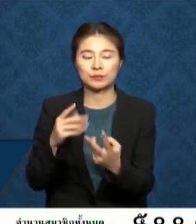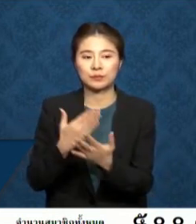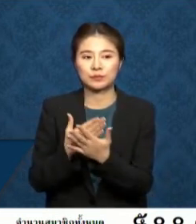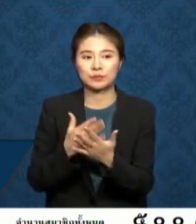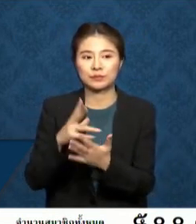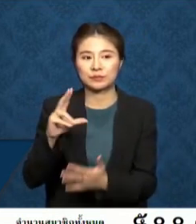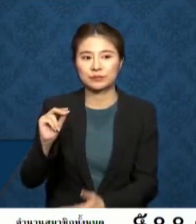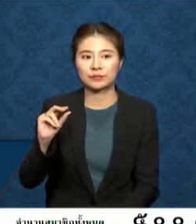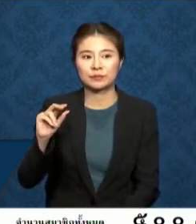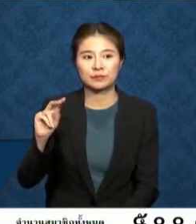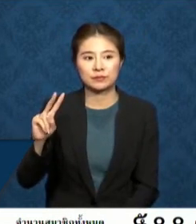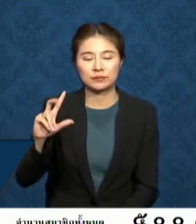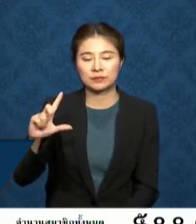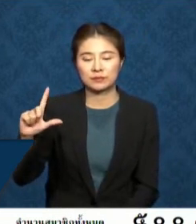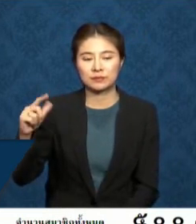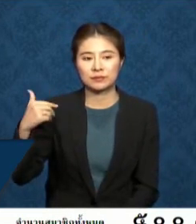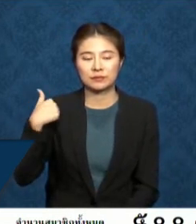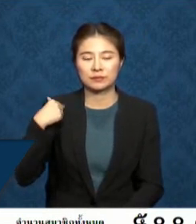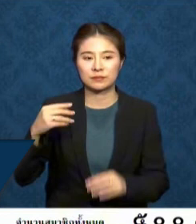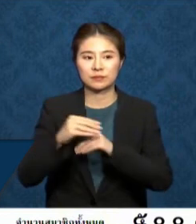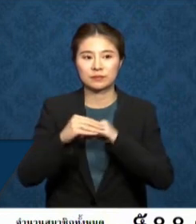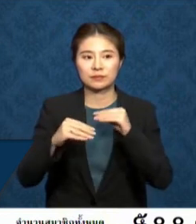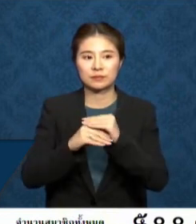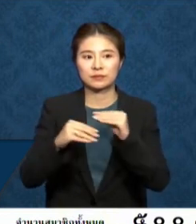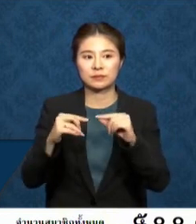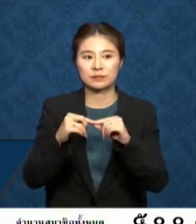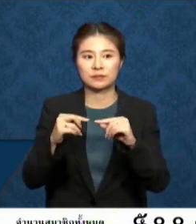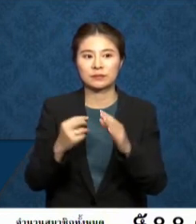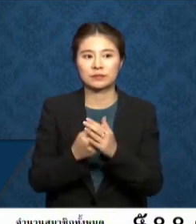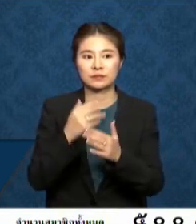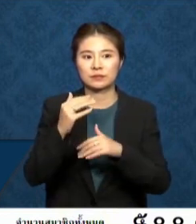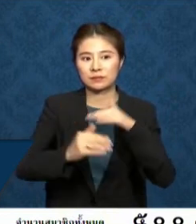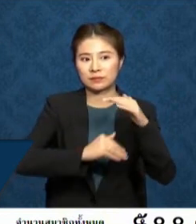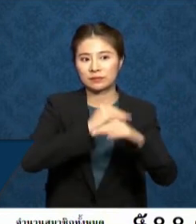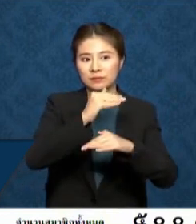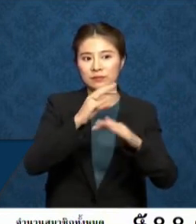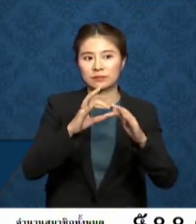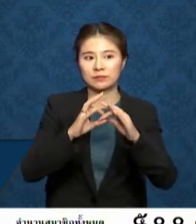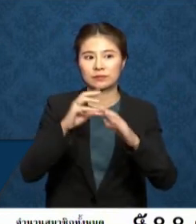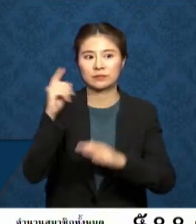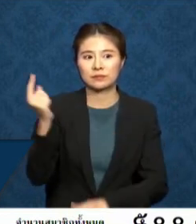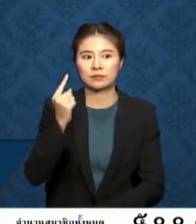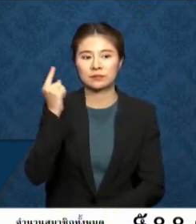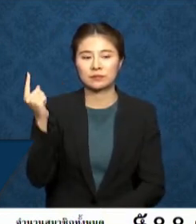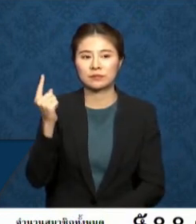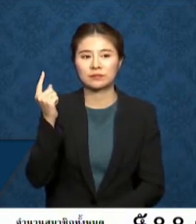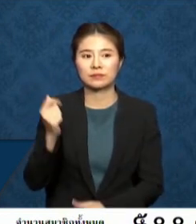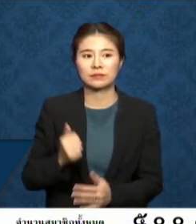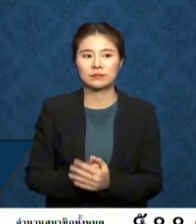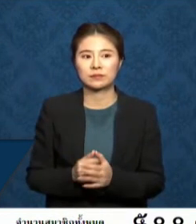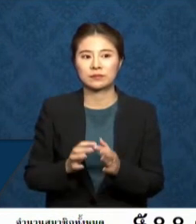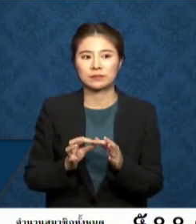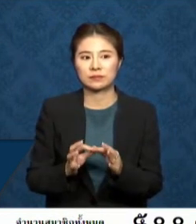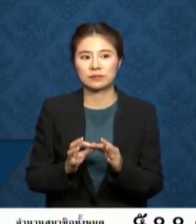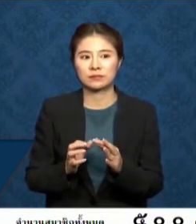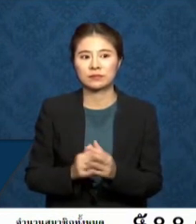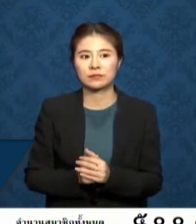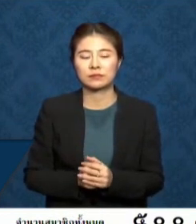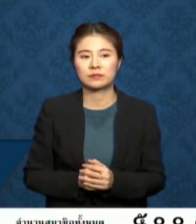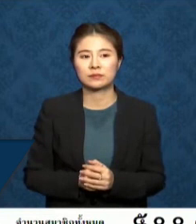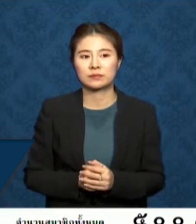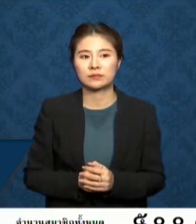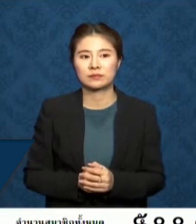าทอยู่ในโครงการเป็นโครงการของกองพัฒนาแหล่งท่องเที่ยวคนละกองกันนะครับแต่กรมเดียวกันนะครับแอป